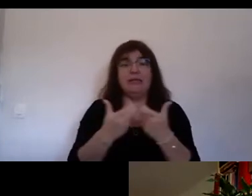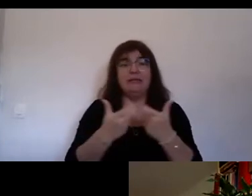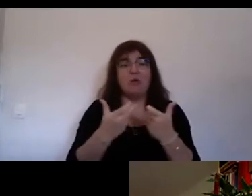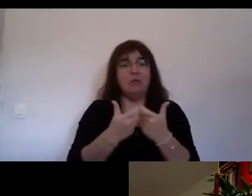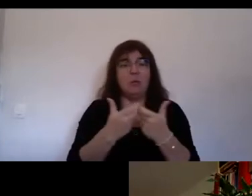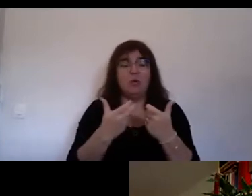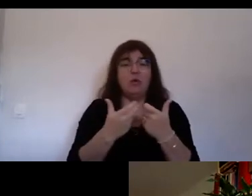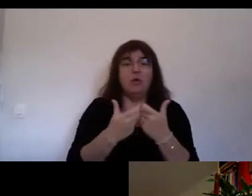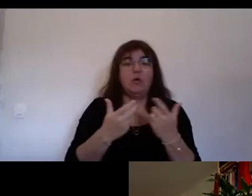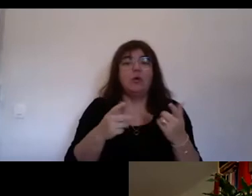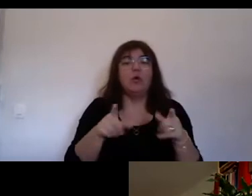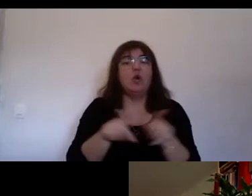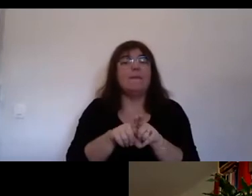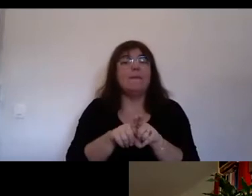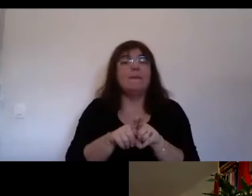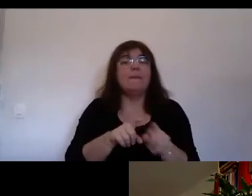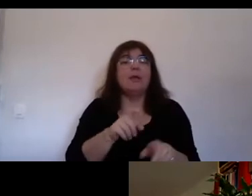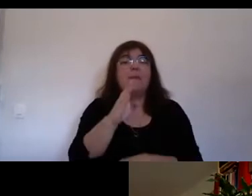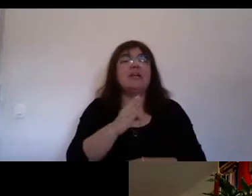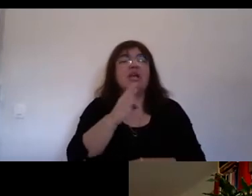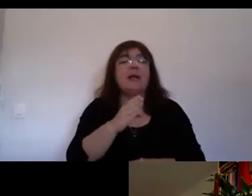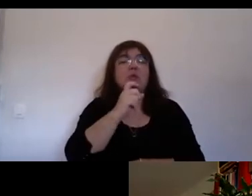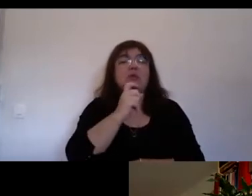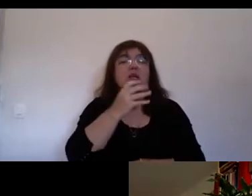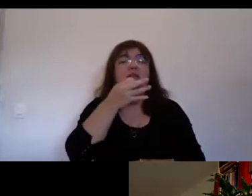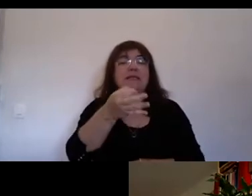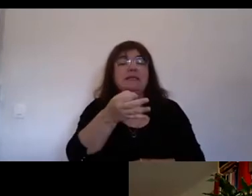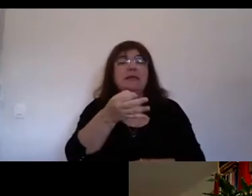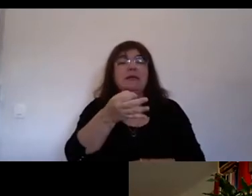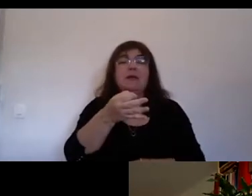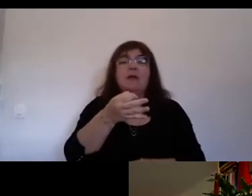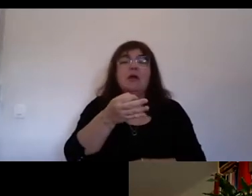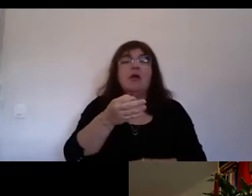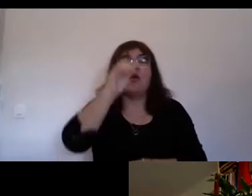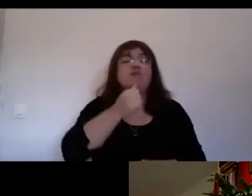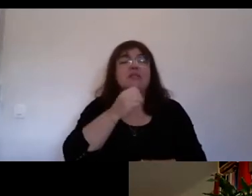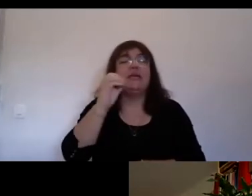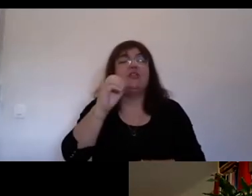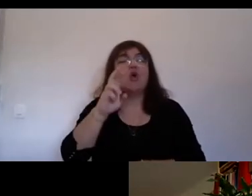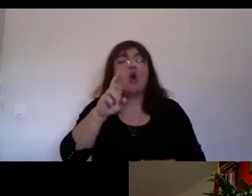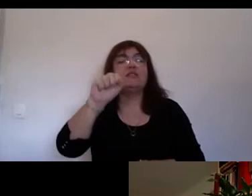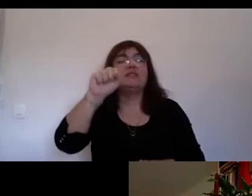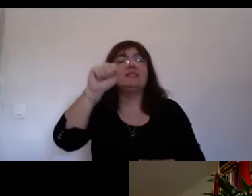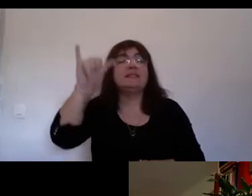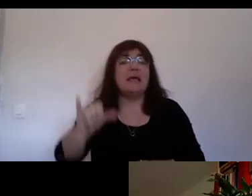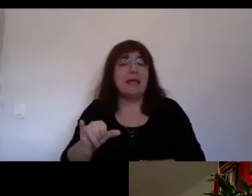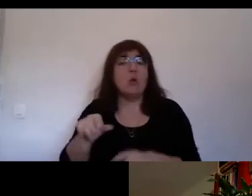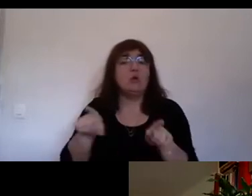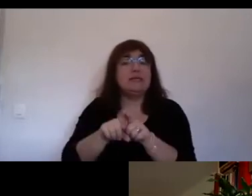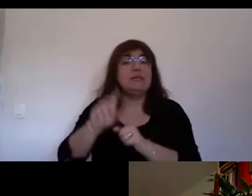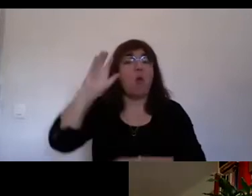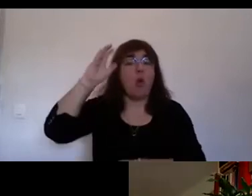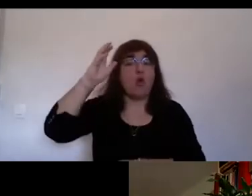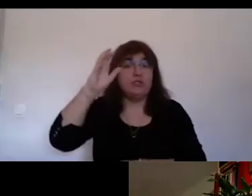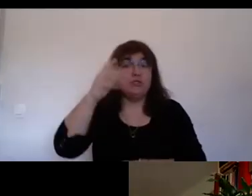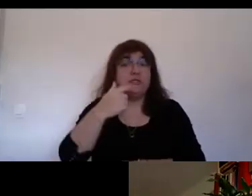comme le disait Benjamin, le musée d'Orsay gère aussi le musée de l'Orangerie et il est important pour la politique